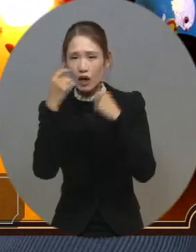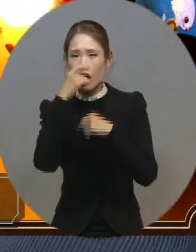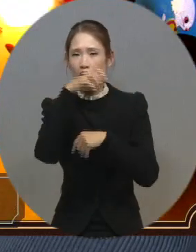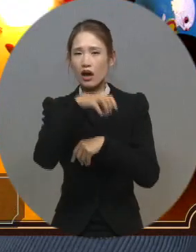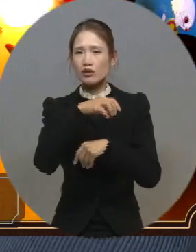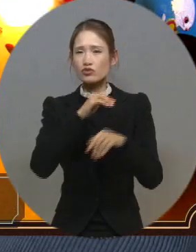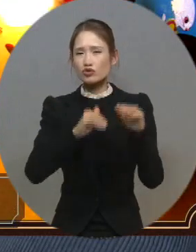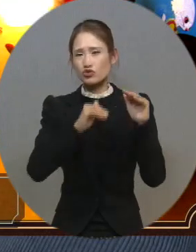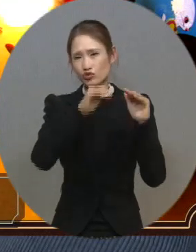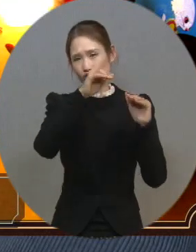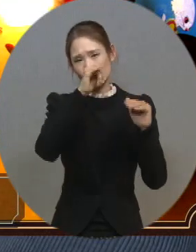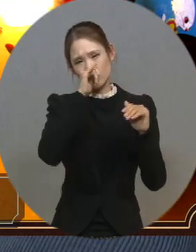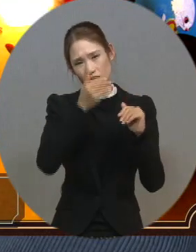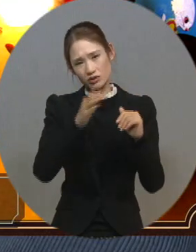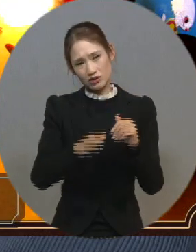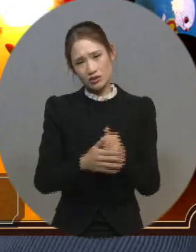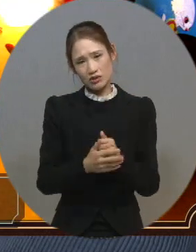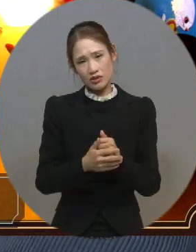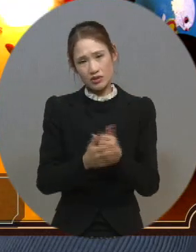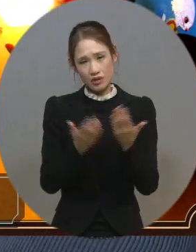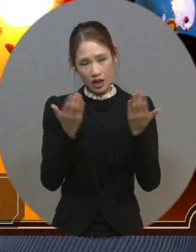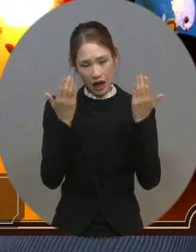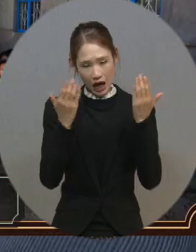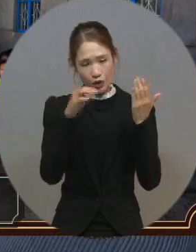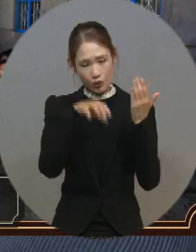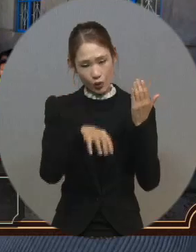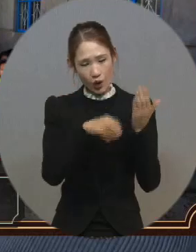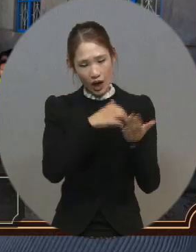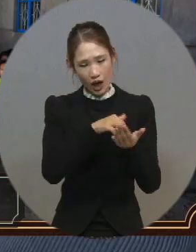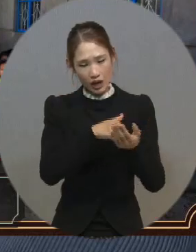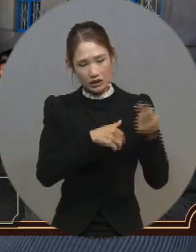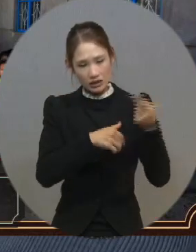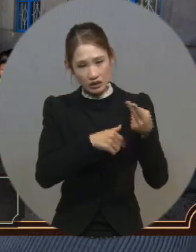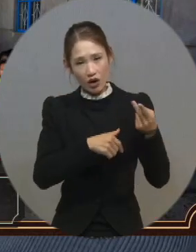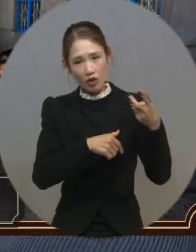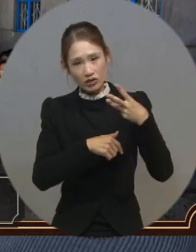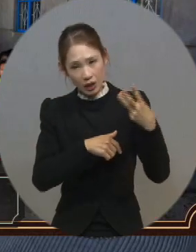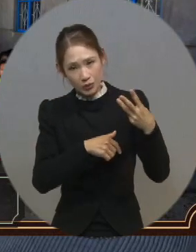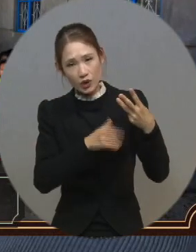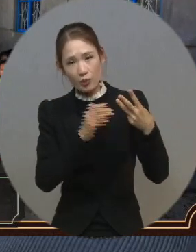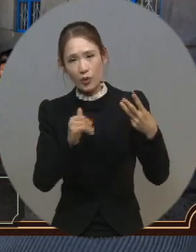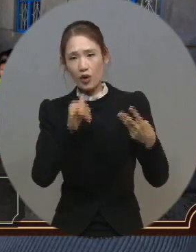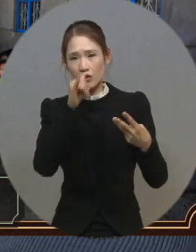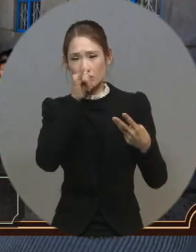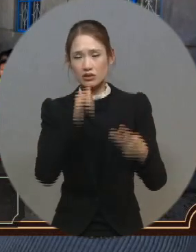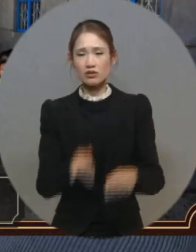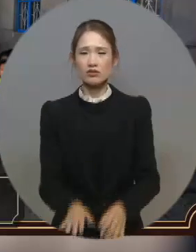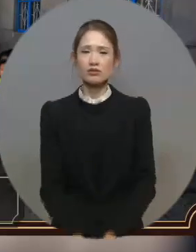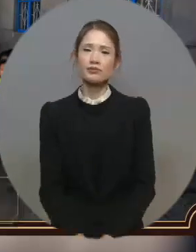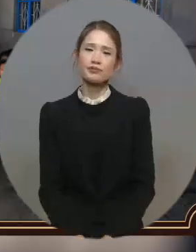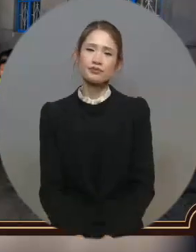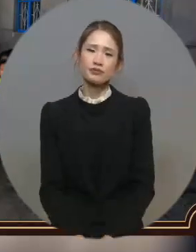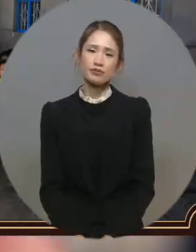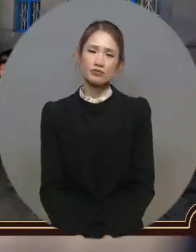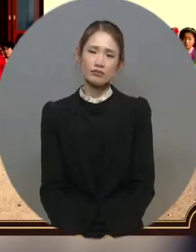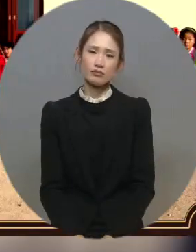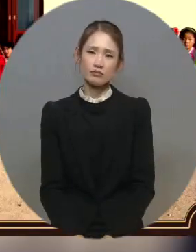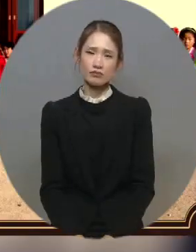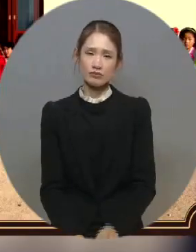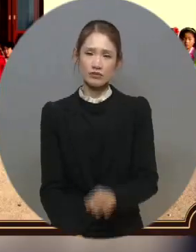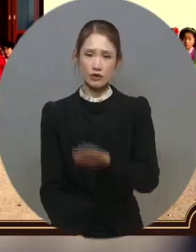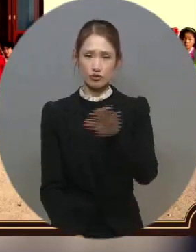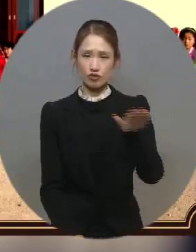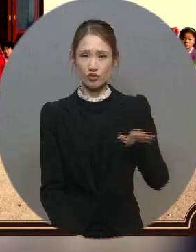쭉 있는데 한 학교에 한 3,000명씩 있었어요. 2,000명에서 3,000명. 우리가 얘네들